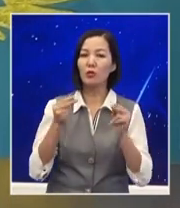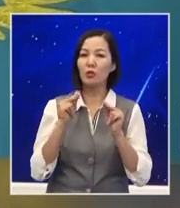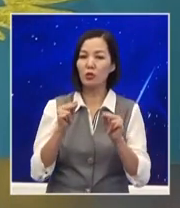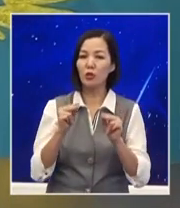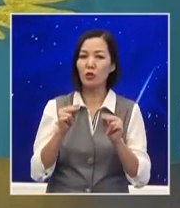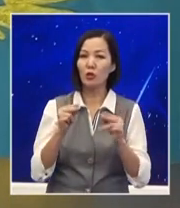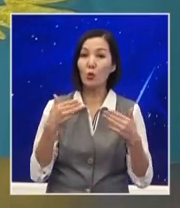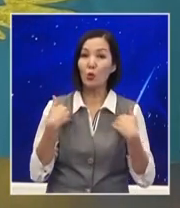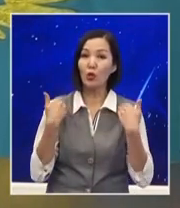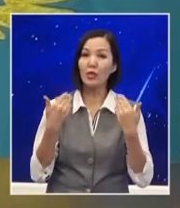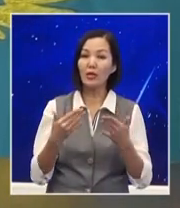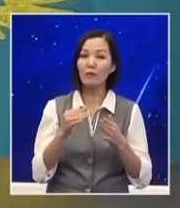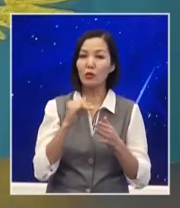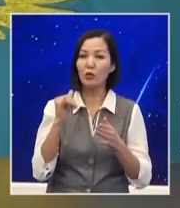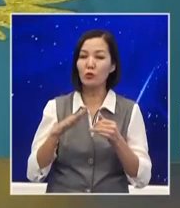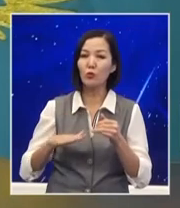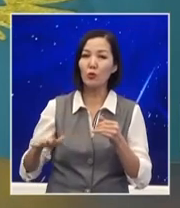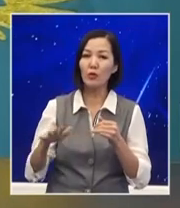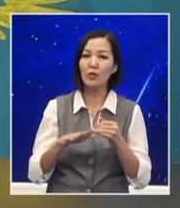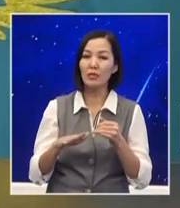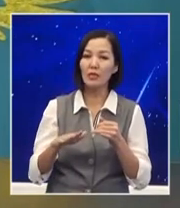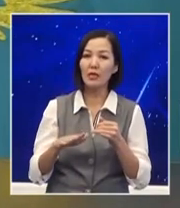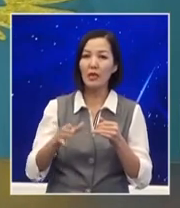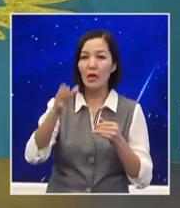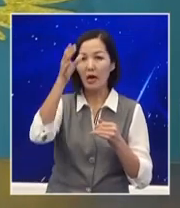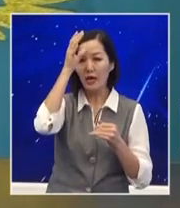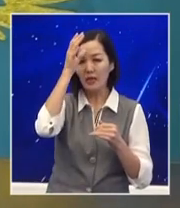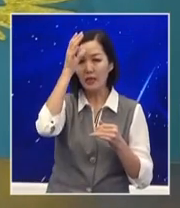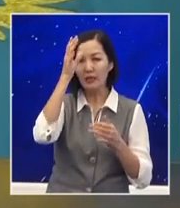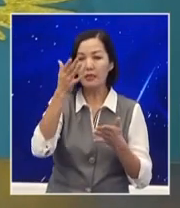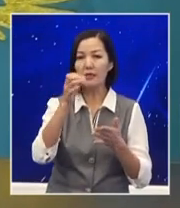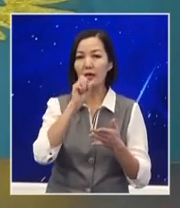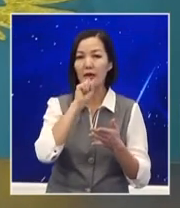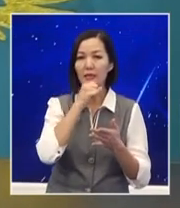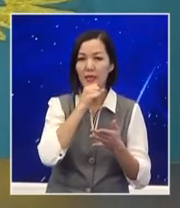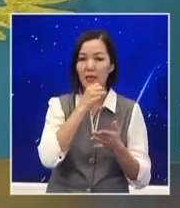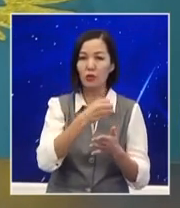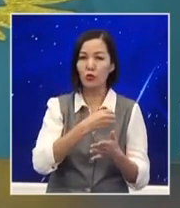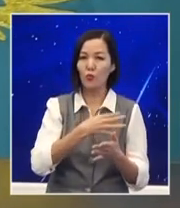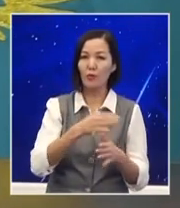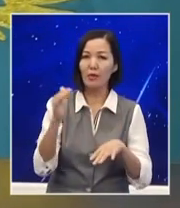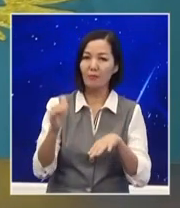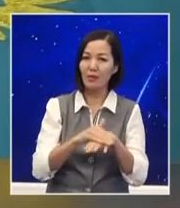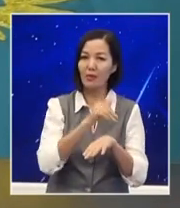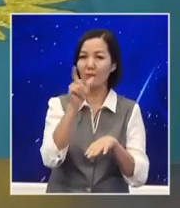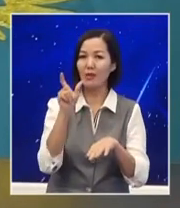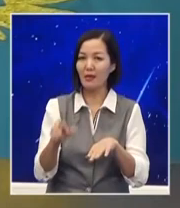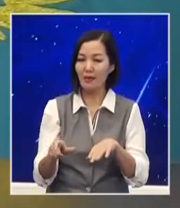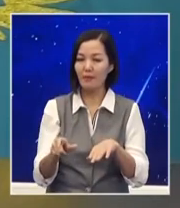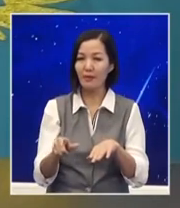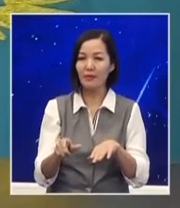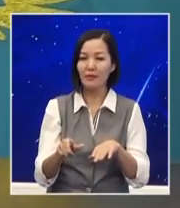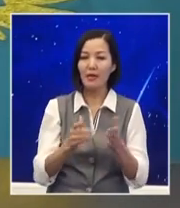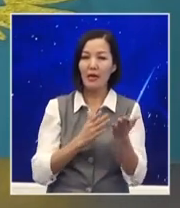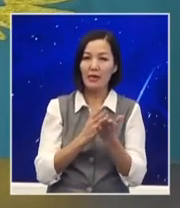құттықтаймын. Жетісу өңірде ақылдың кеңі, даналықтың көзі болған ардақты